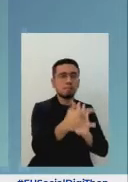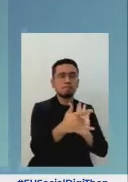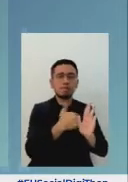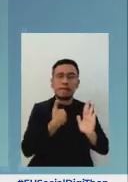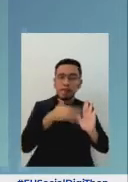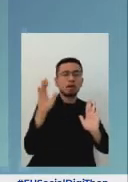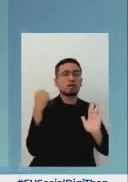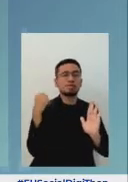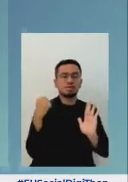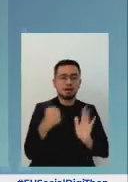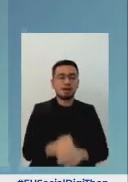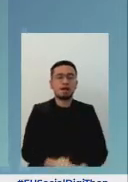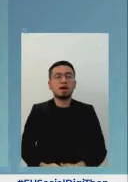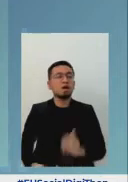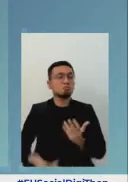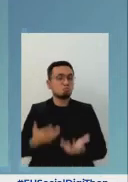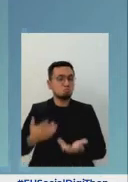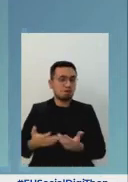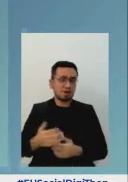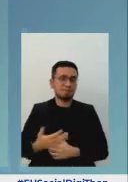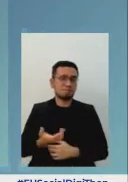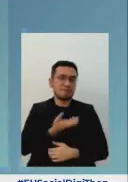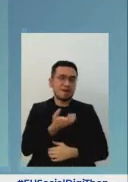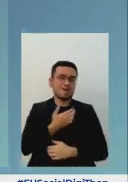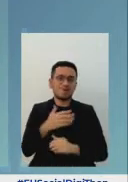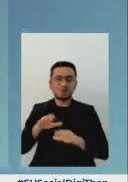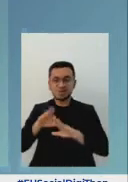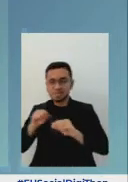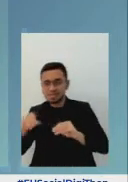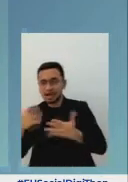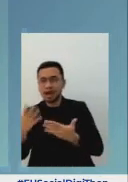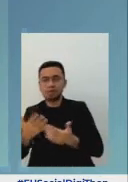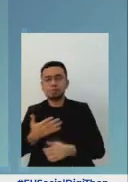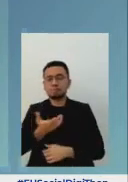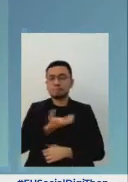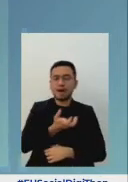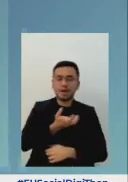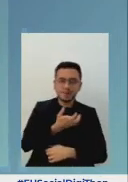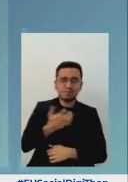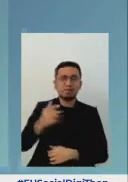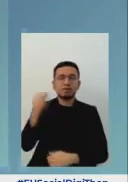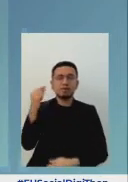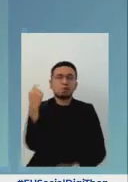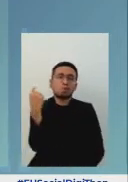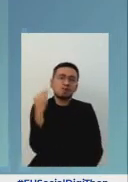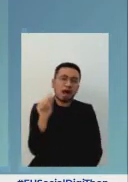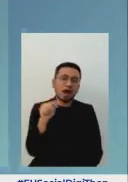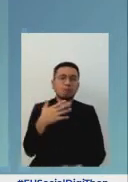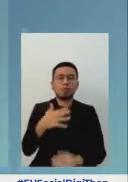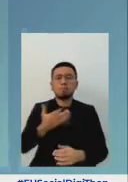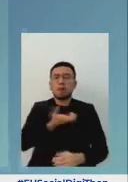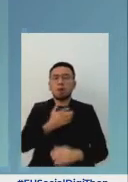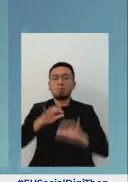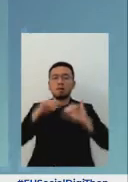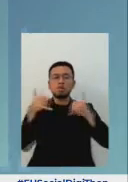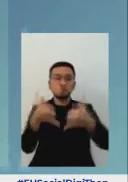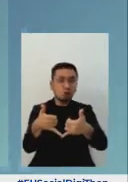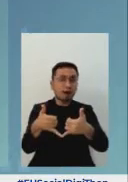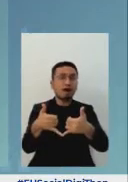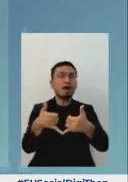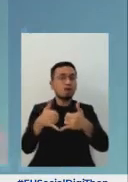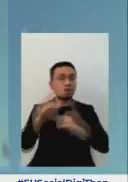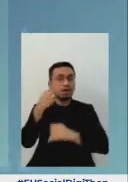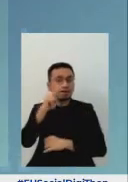mencari scholarship ke luar negeri ataupun di Indonesia ya. Nah, oleh sebab itu kita perlu menjaga empati, hati-hati berpikir